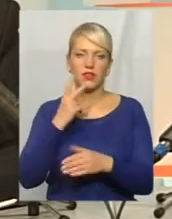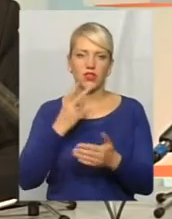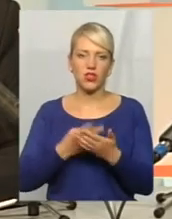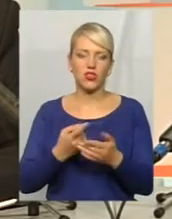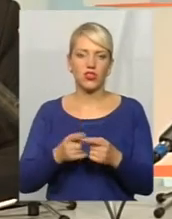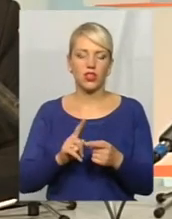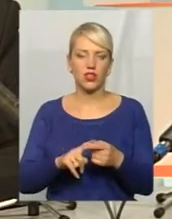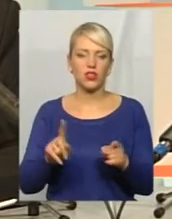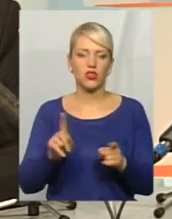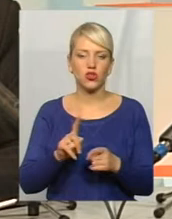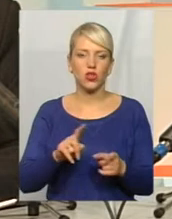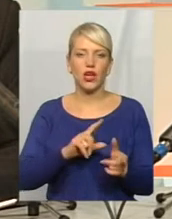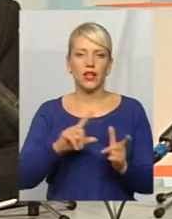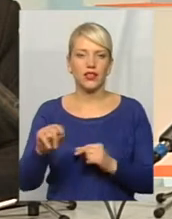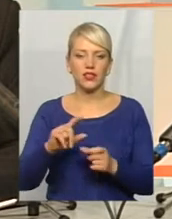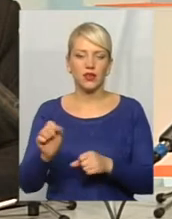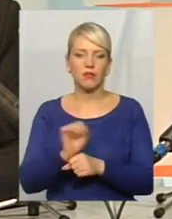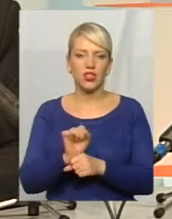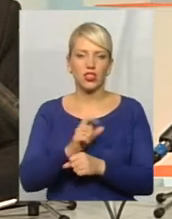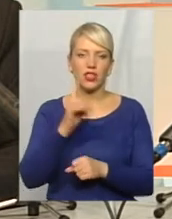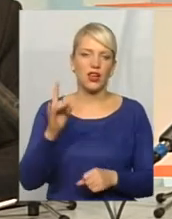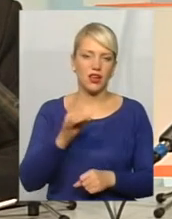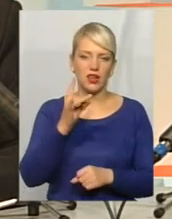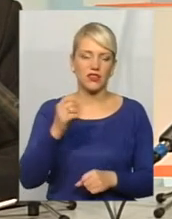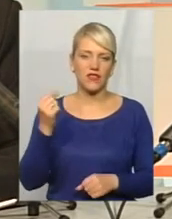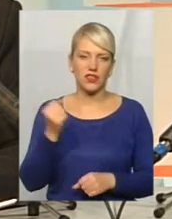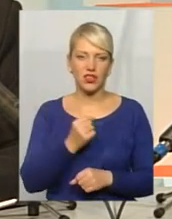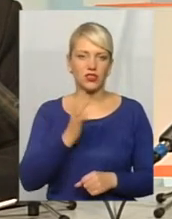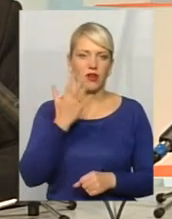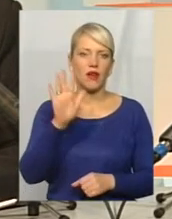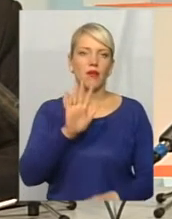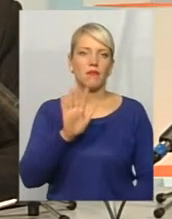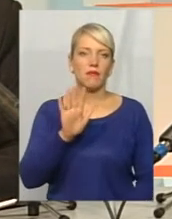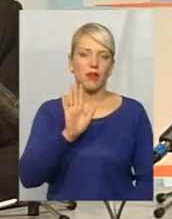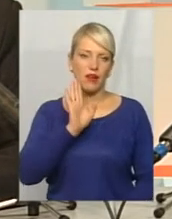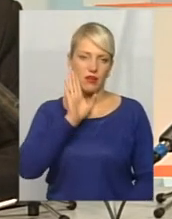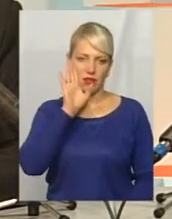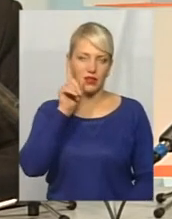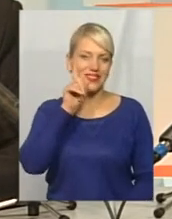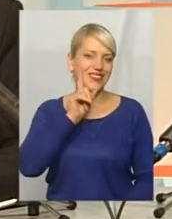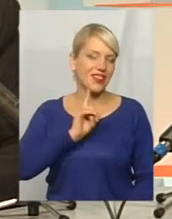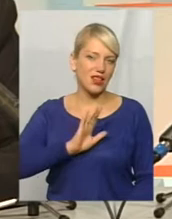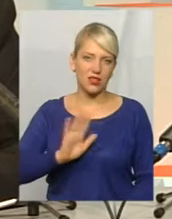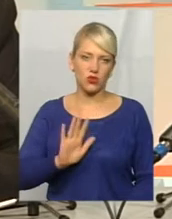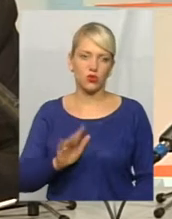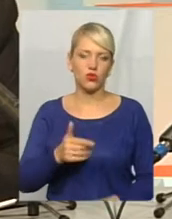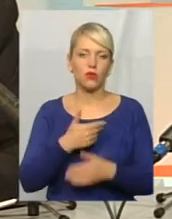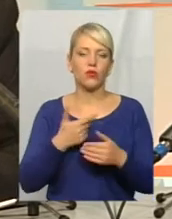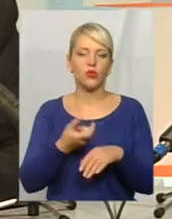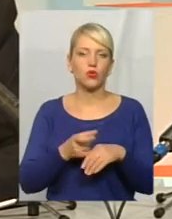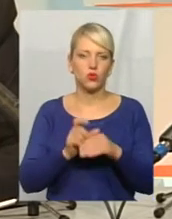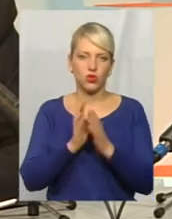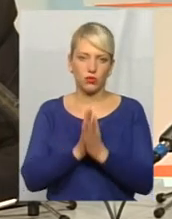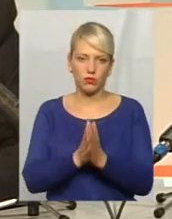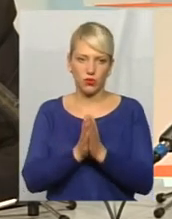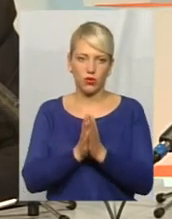що їздить машина один раз в тиждень і то в 5 ранку. Це вкрай незручно. Ми дуже просимо,